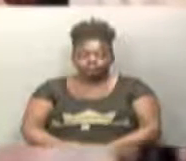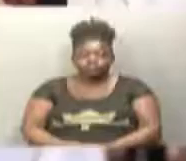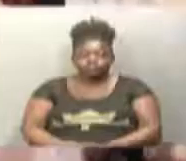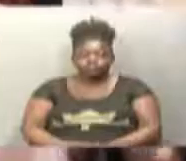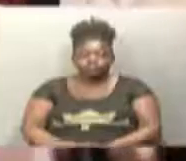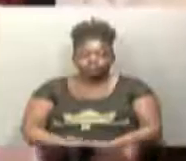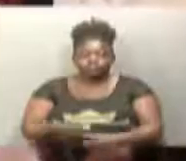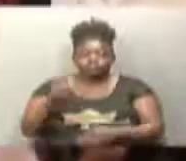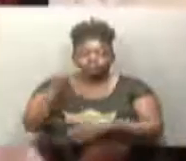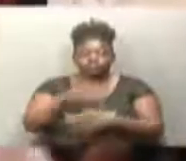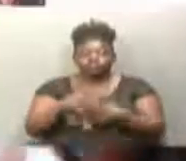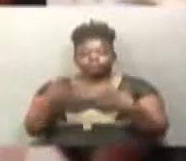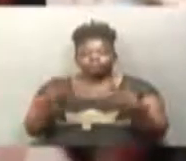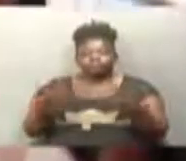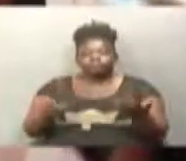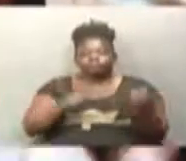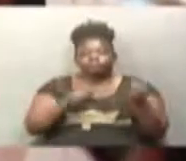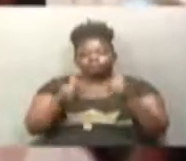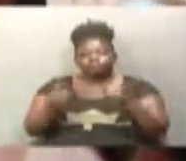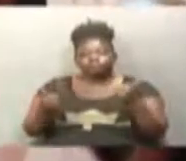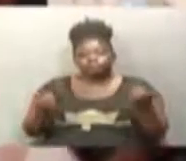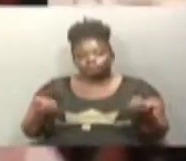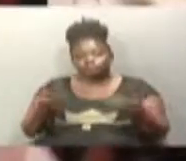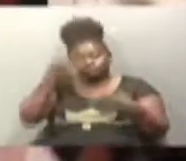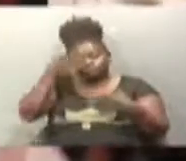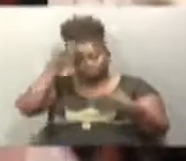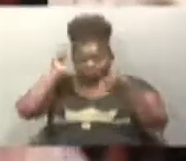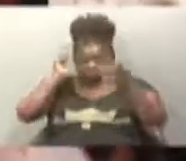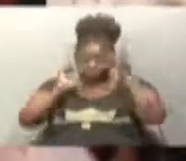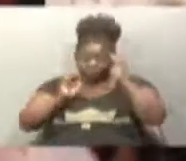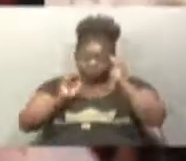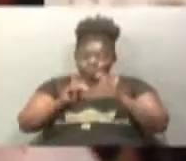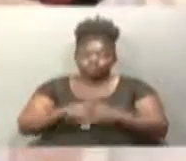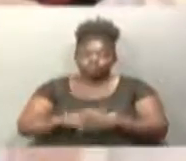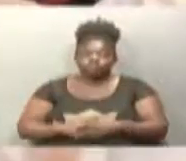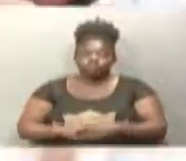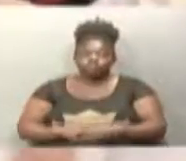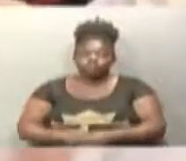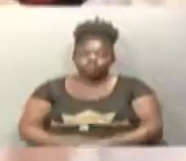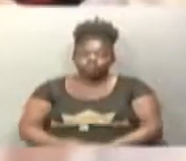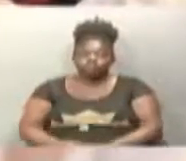Oluvannyuma Ssaabasumba abatiza omumbejja Mpologoma.